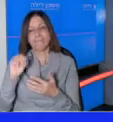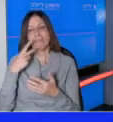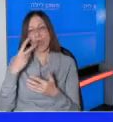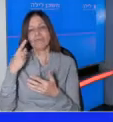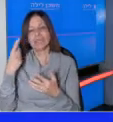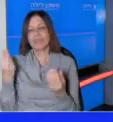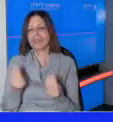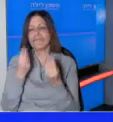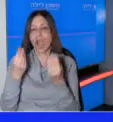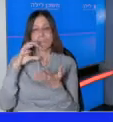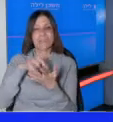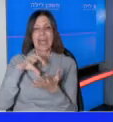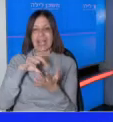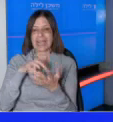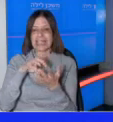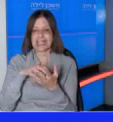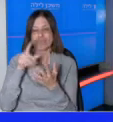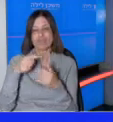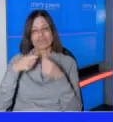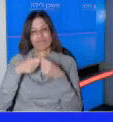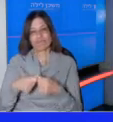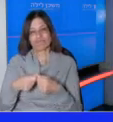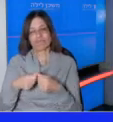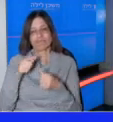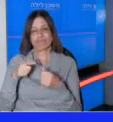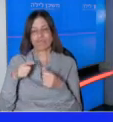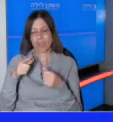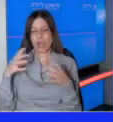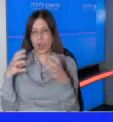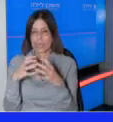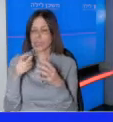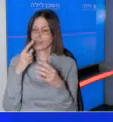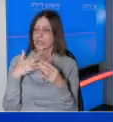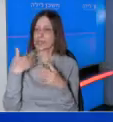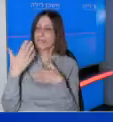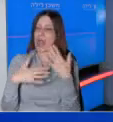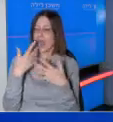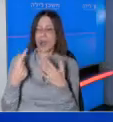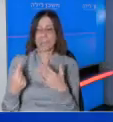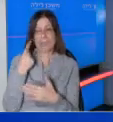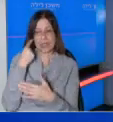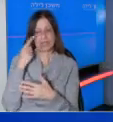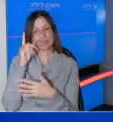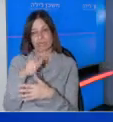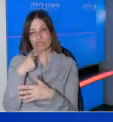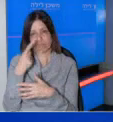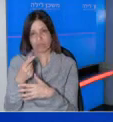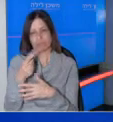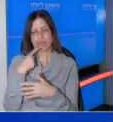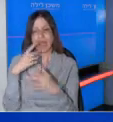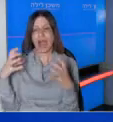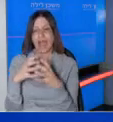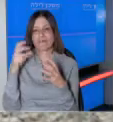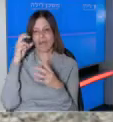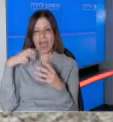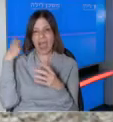מהלך מרכזי מאותם חלק מהקואליציה. תראה, זה מהלך מדהים. אני יכול להגיד לך שאומנם באמת צריך להגיד, החברה הערבית היה